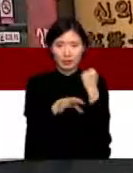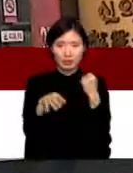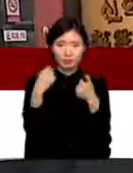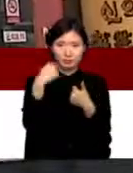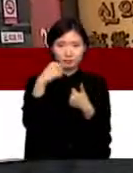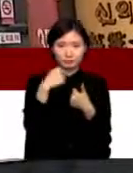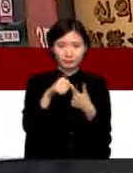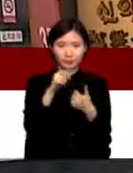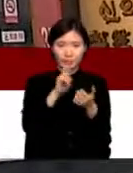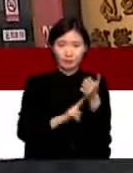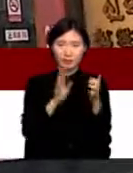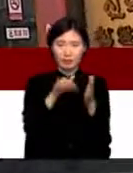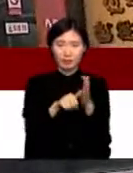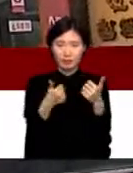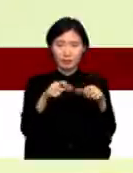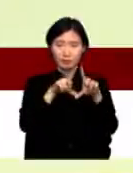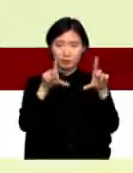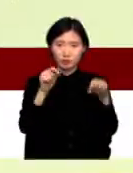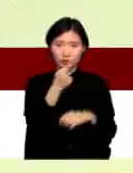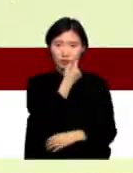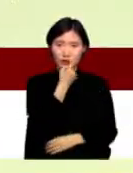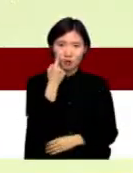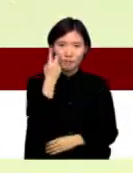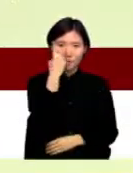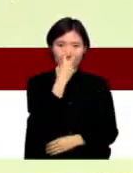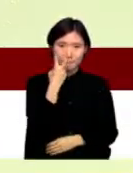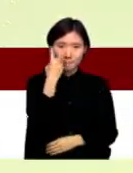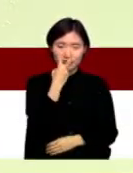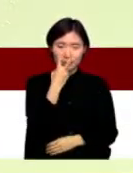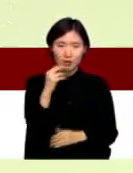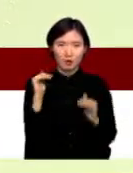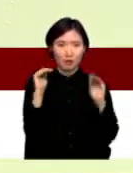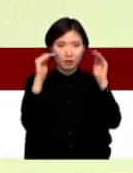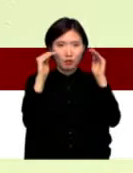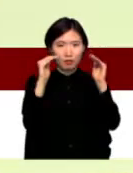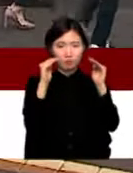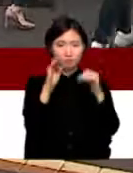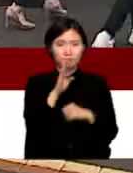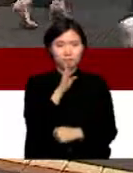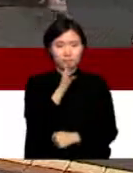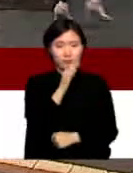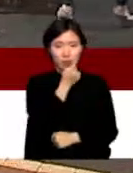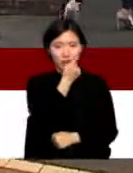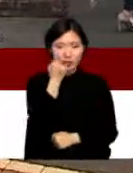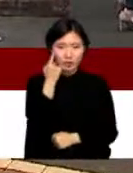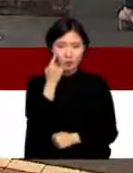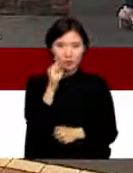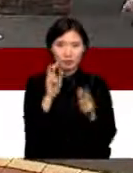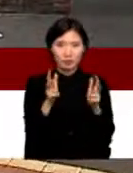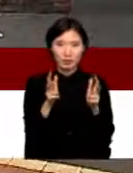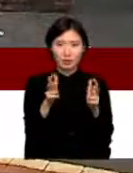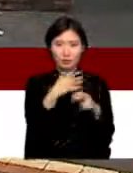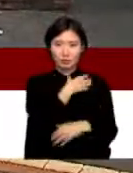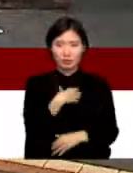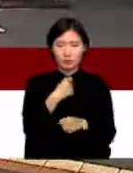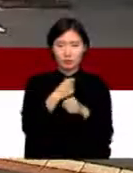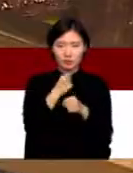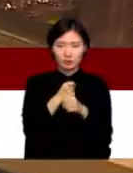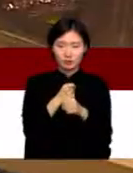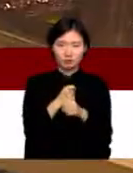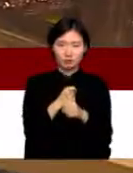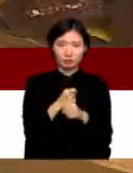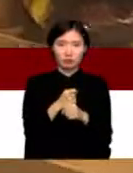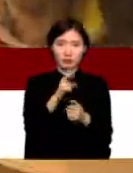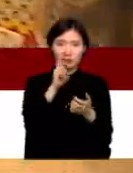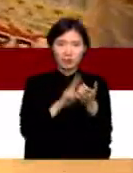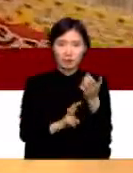담배를 판매할 때는 신분증을 검사해 구매자가 성인 인지 확인할 것을 당부하고 업소 n 구해서 제작한 불법한 매 금지